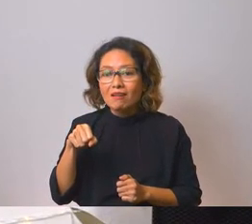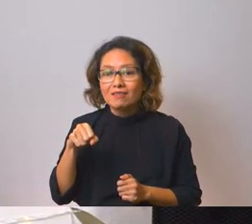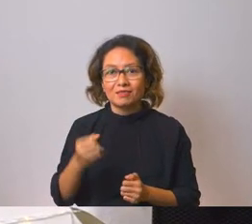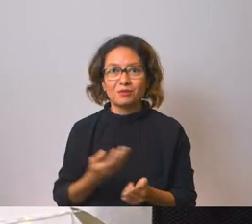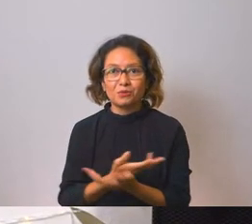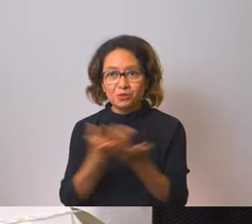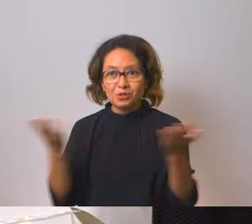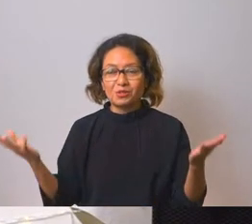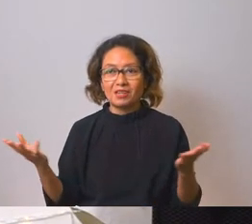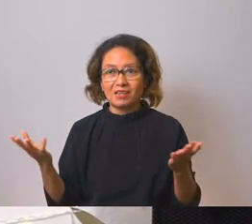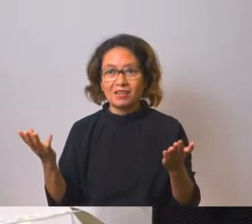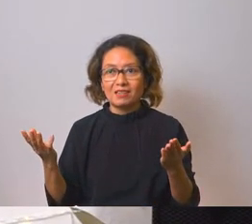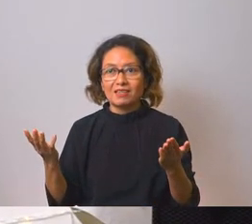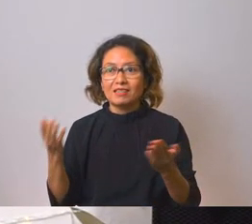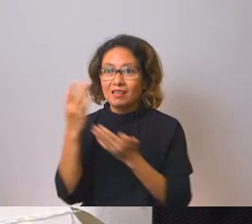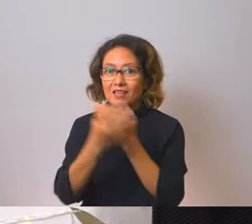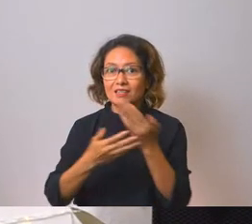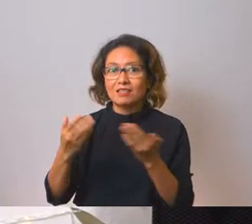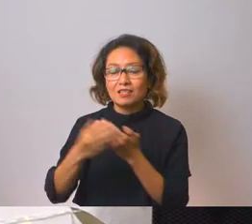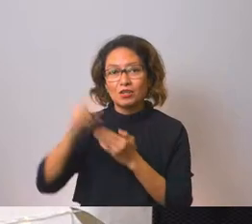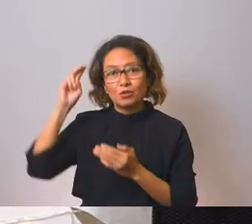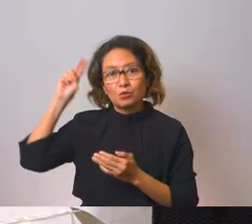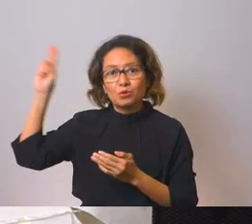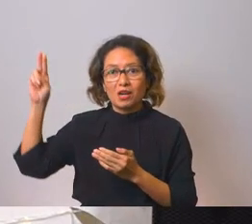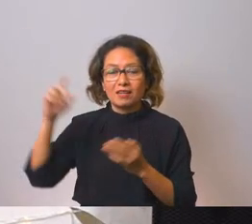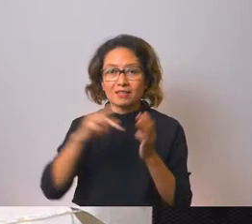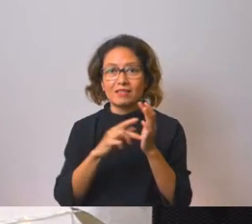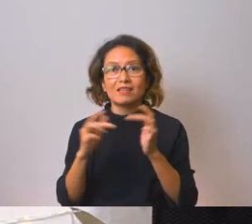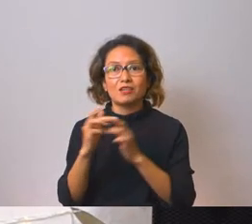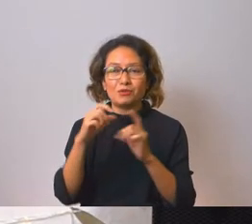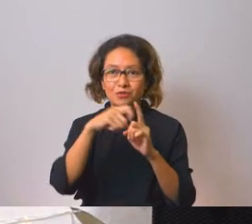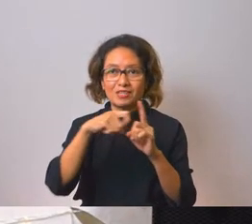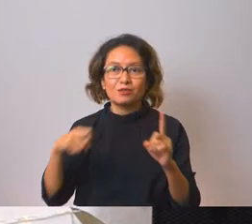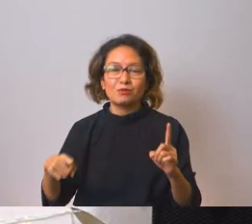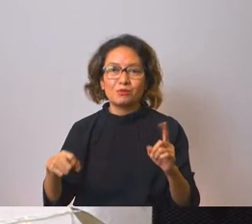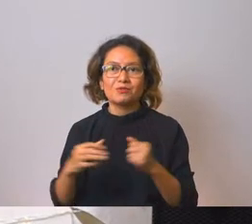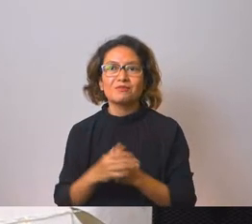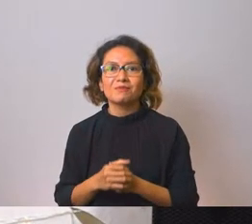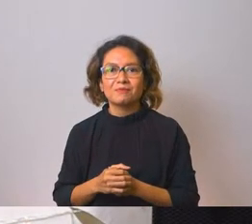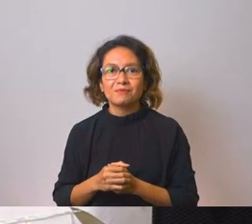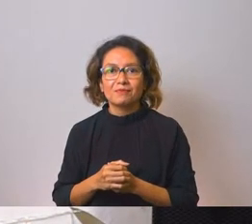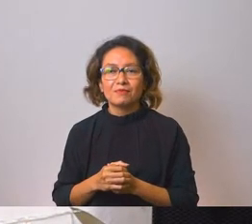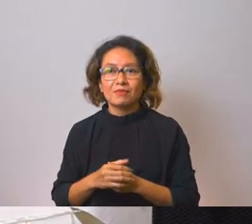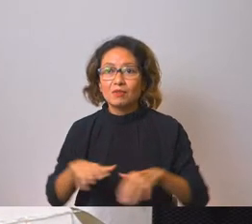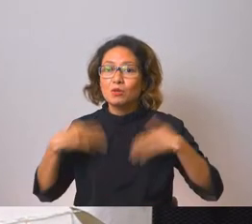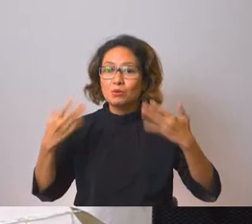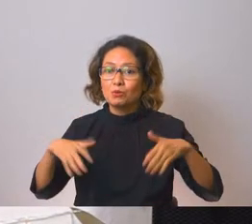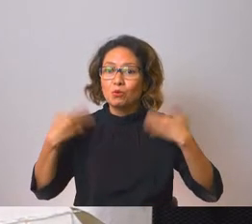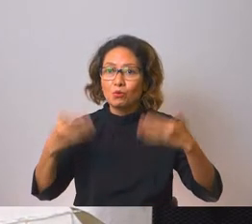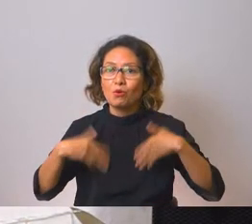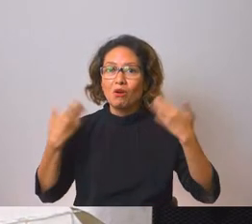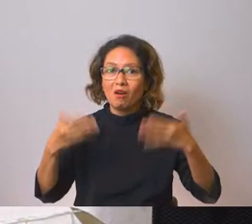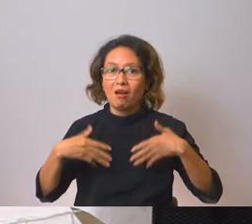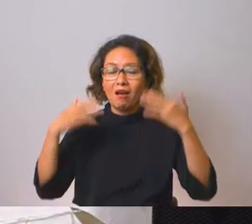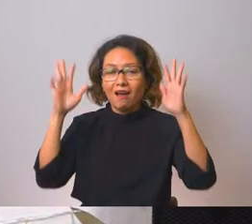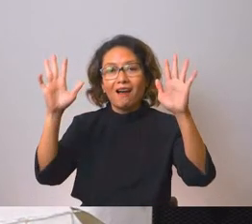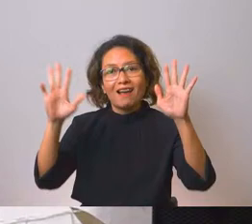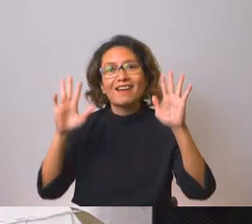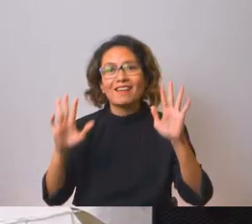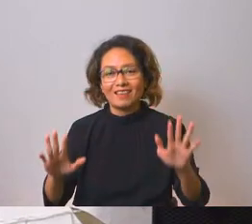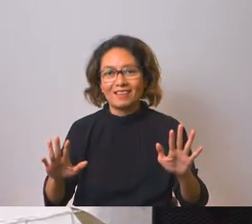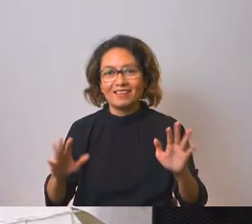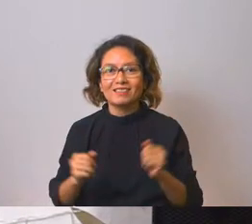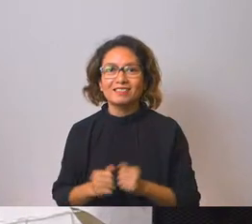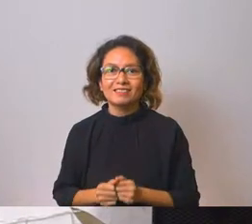dan saudara-saudaraku yang dikasihi oleh Tuhan kita Yesus Kristus. Wah, senang sekali